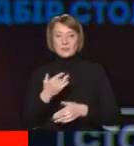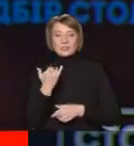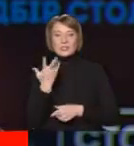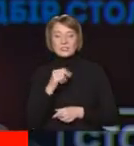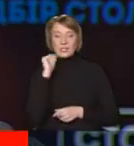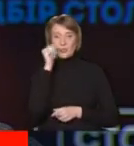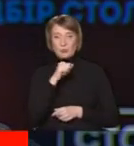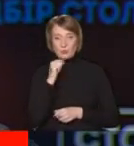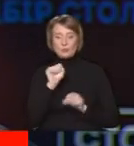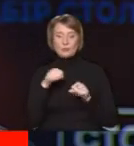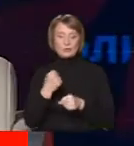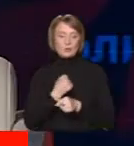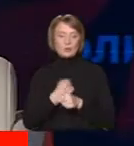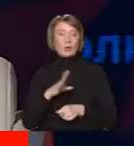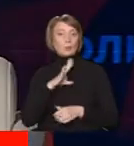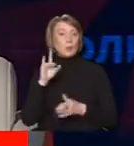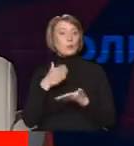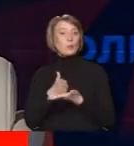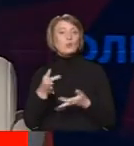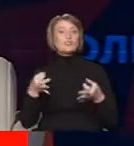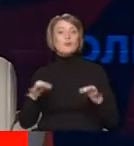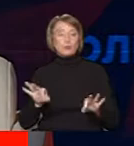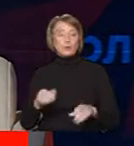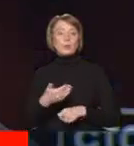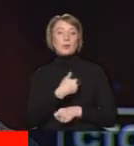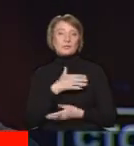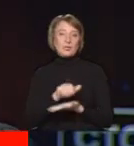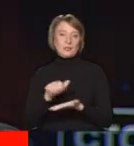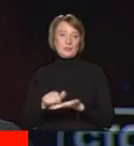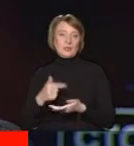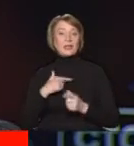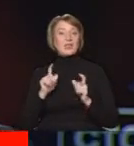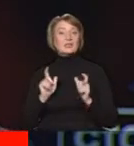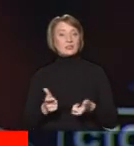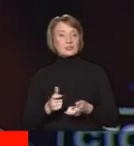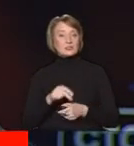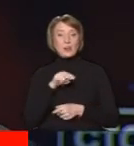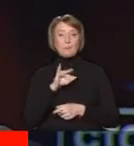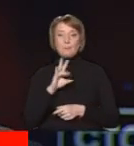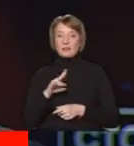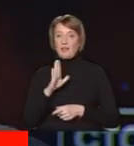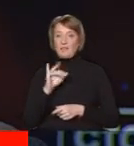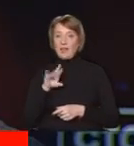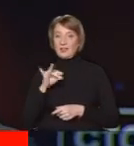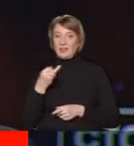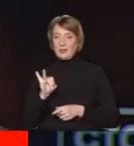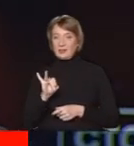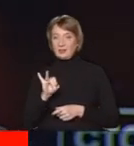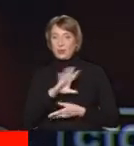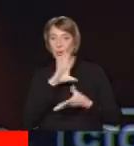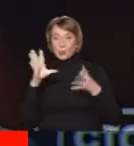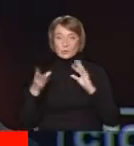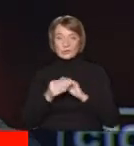би політична воля і бажання цим займатися, а не набивати свою пане кишеню. Юрію, тут я погоджуюсь з паном Валерієм, що от він поставив вам питання щодо